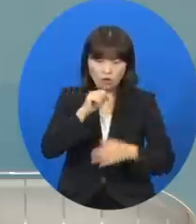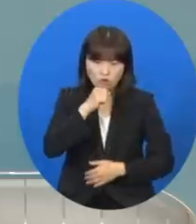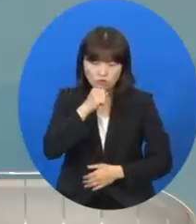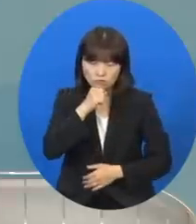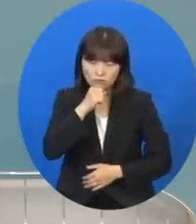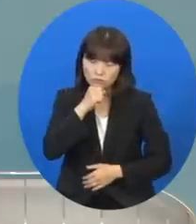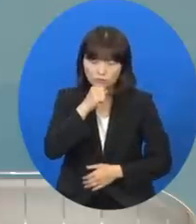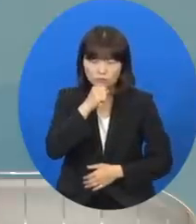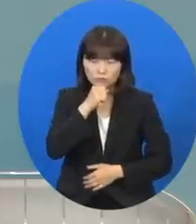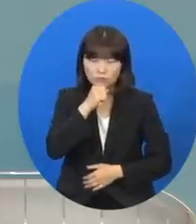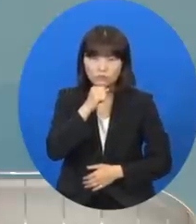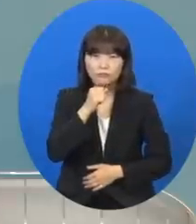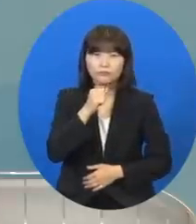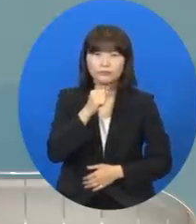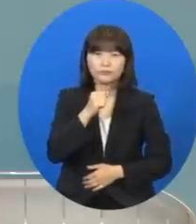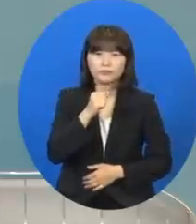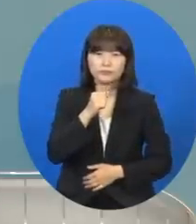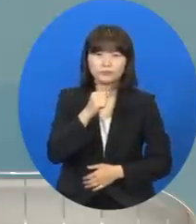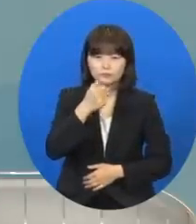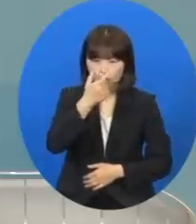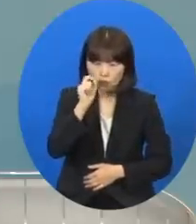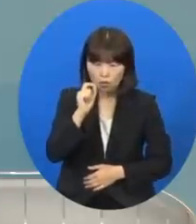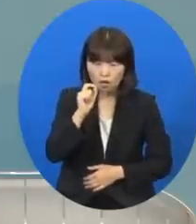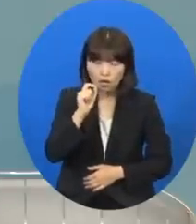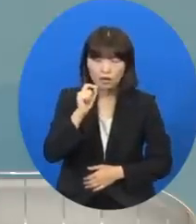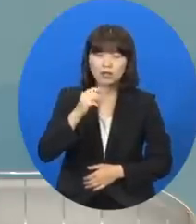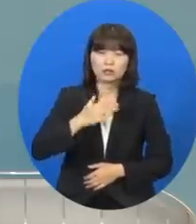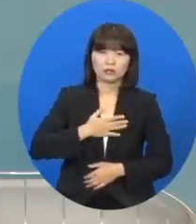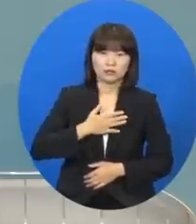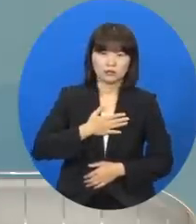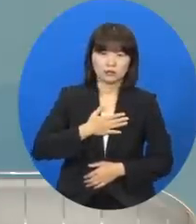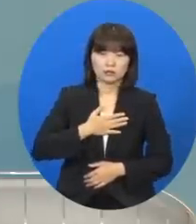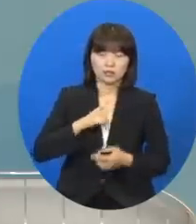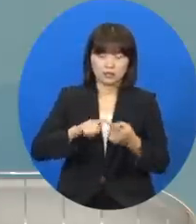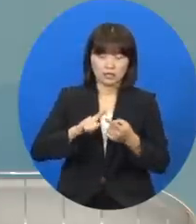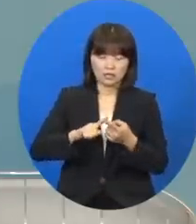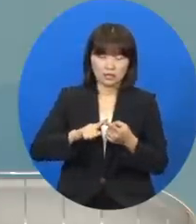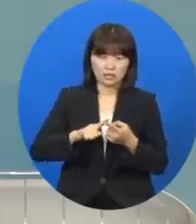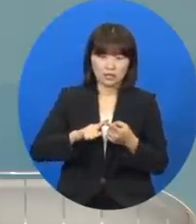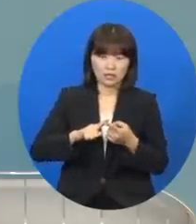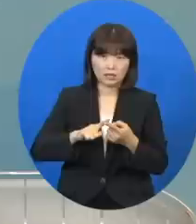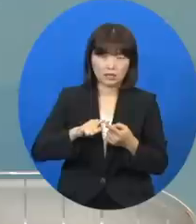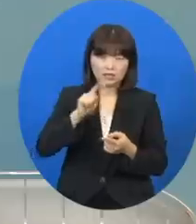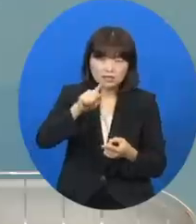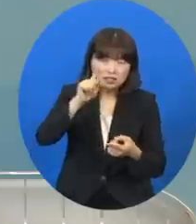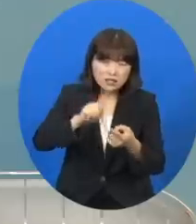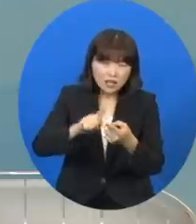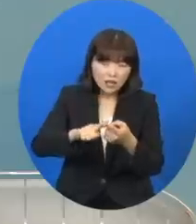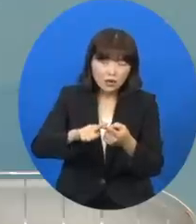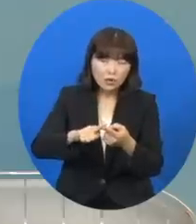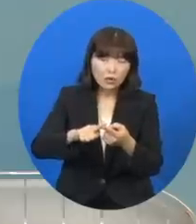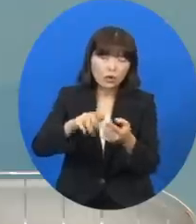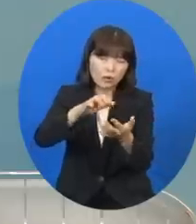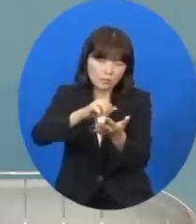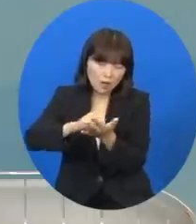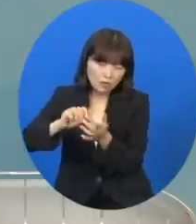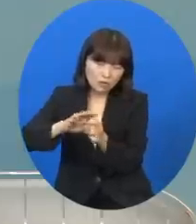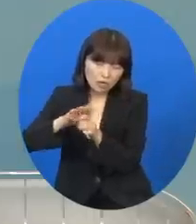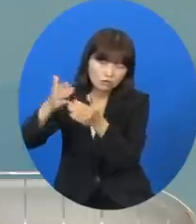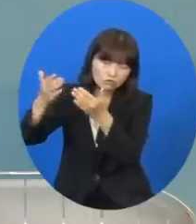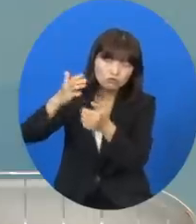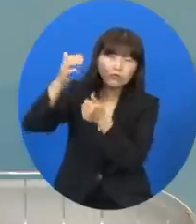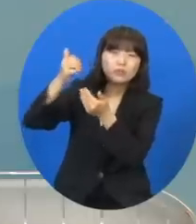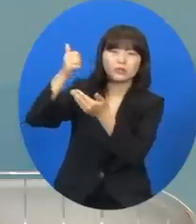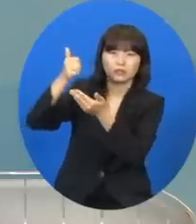풍비박산이고 그런 자기를 있는 그대로 받아주시고 사랑하시는 하나님, 아무것도 자에게 뭘